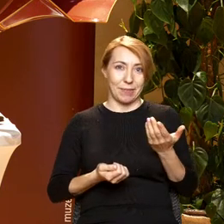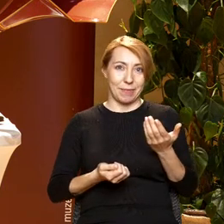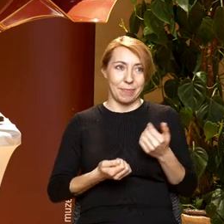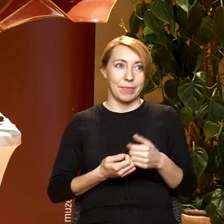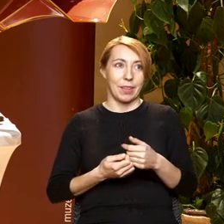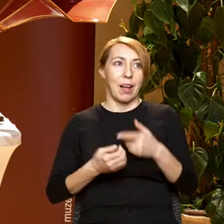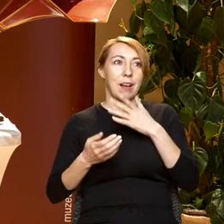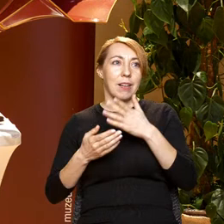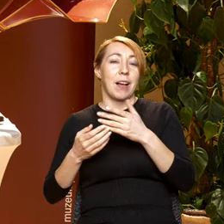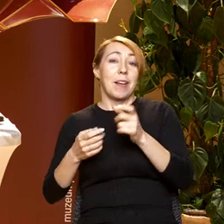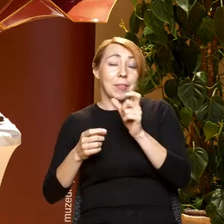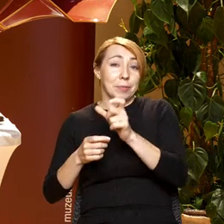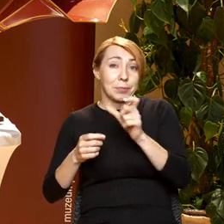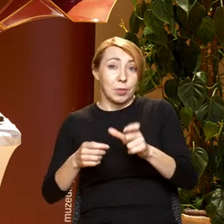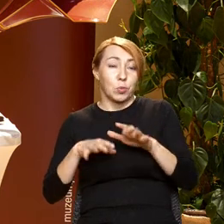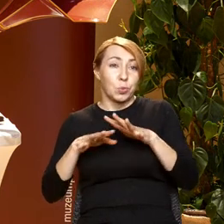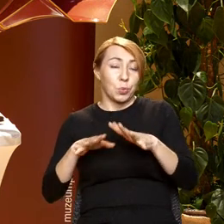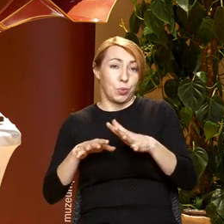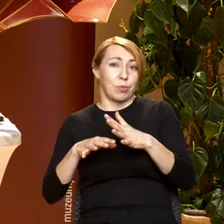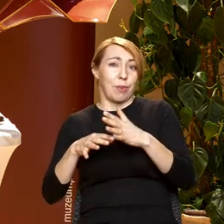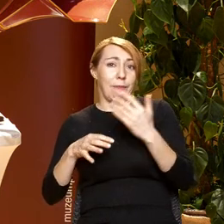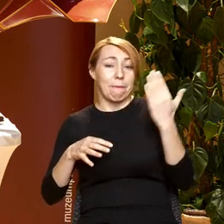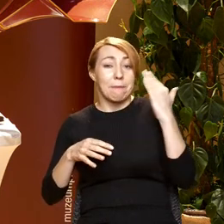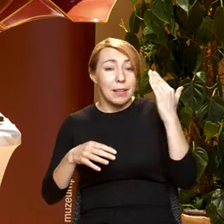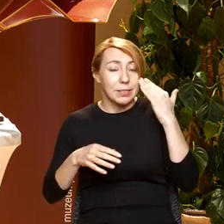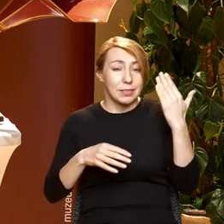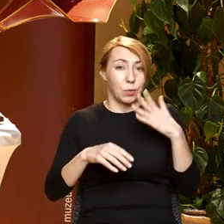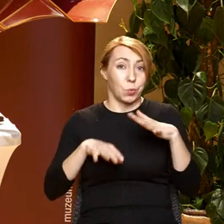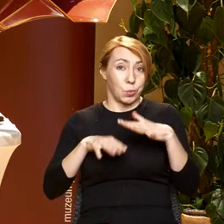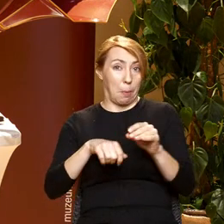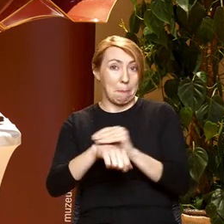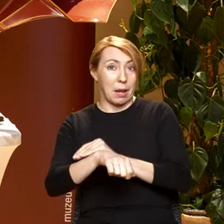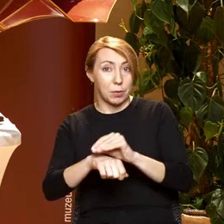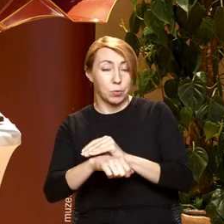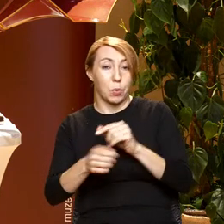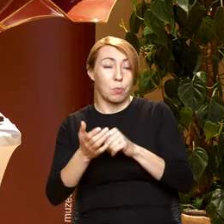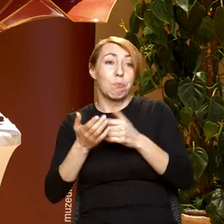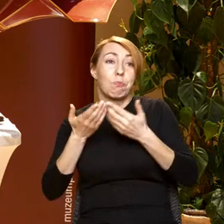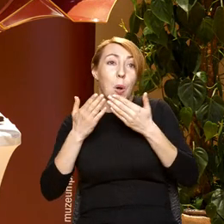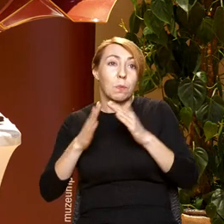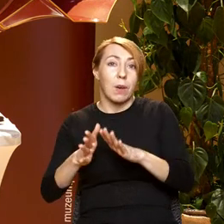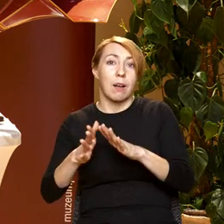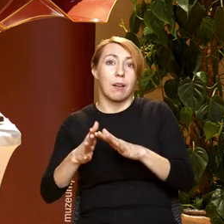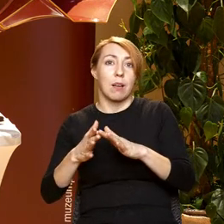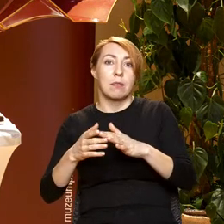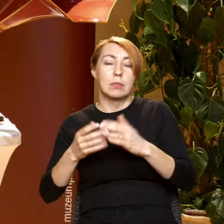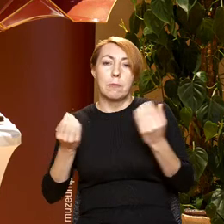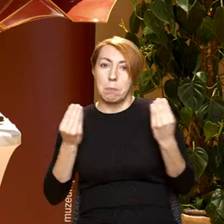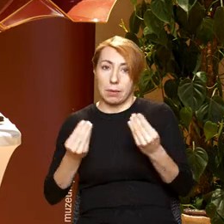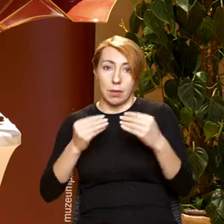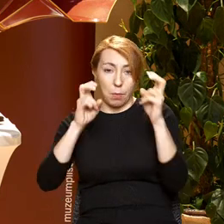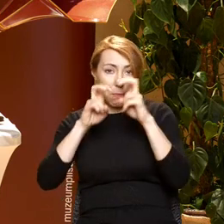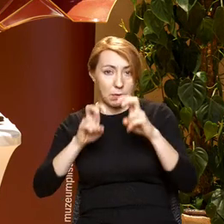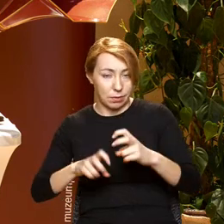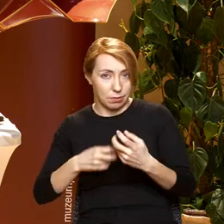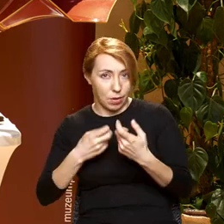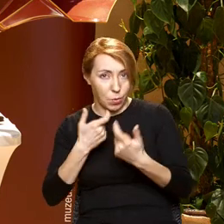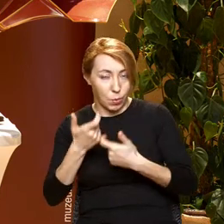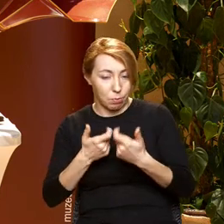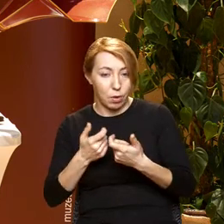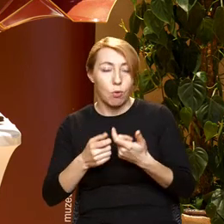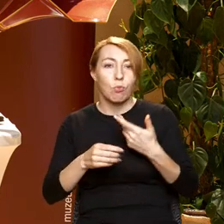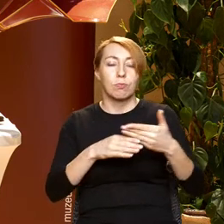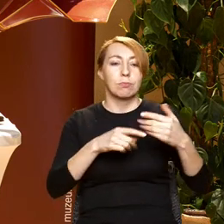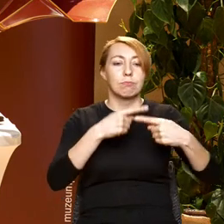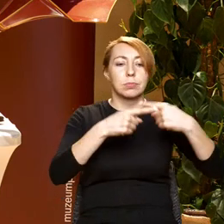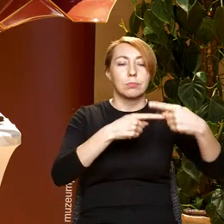ogromny zasób wiedzy, ogromny zasób materiału, który pozwala na niesamowite badania. Co się stało z